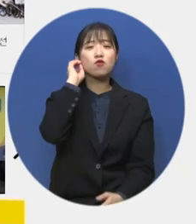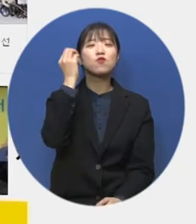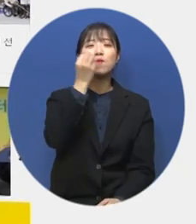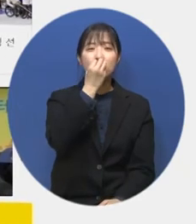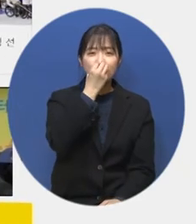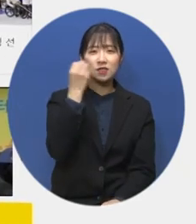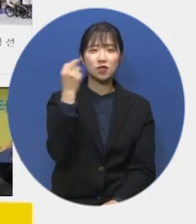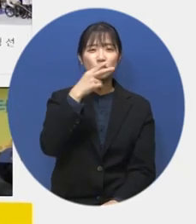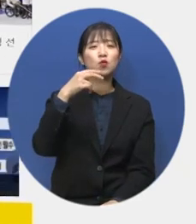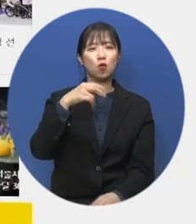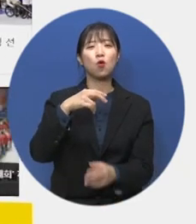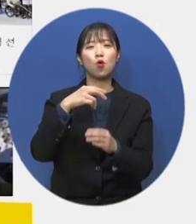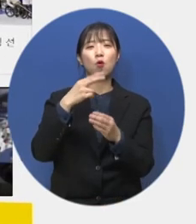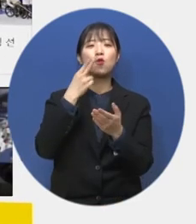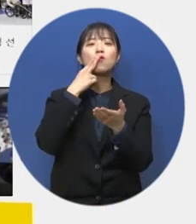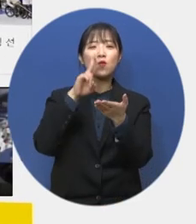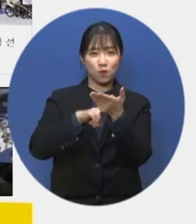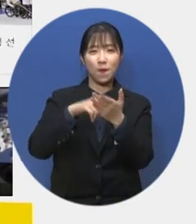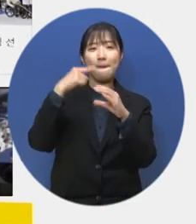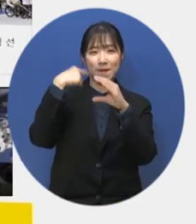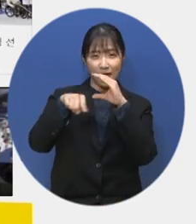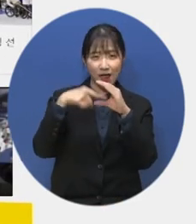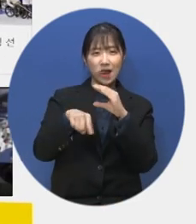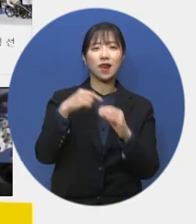홈페이지 또는 전자우편,